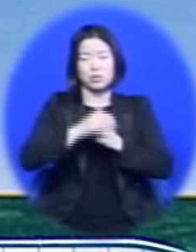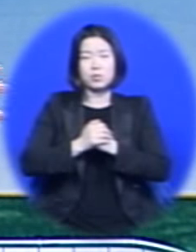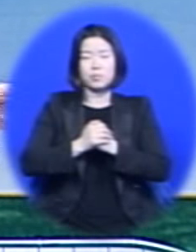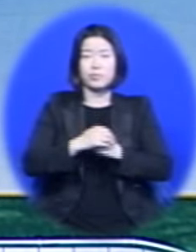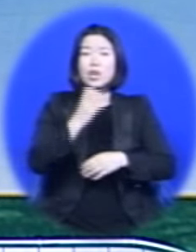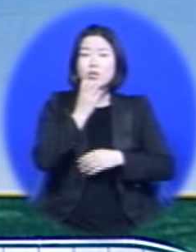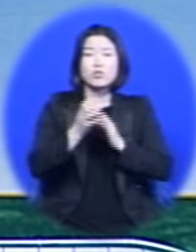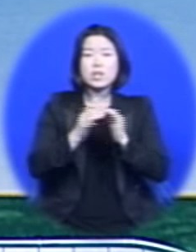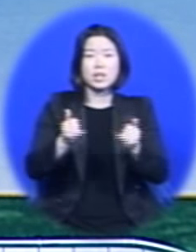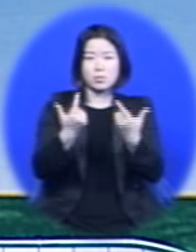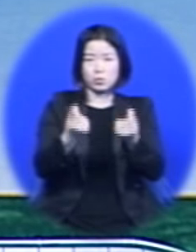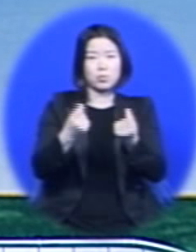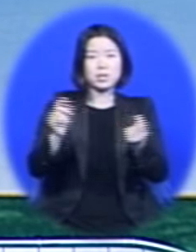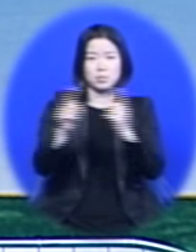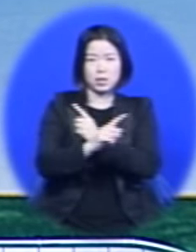유대인과 같이 되어 있는